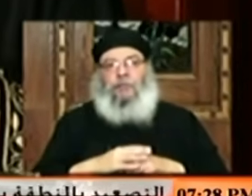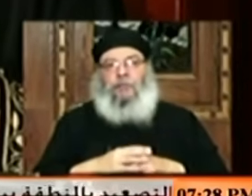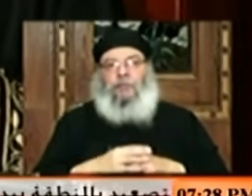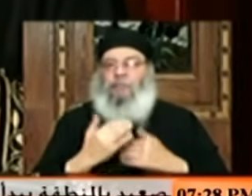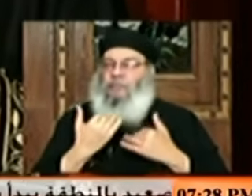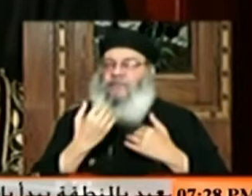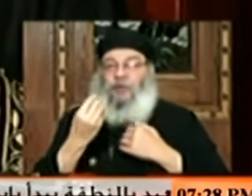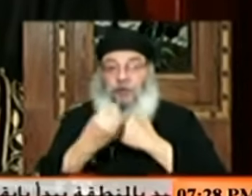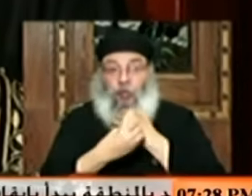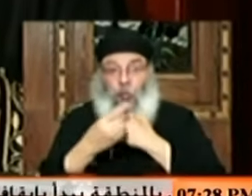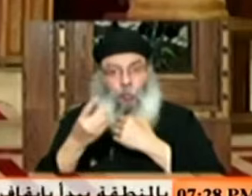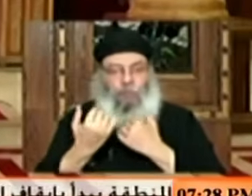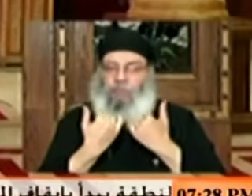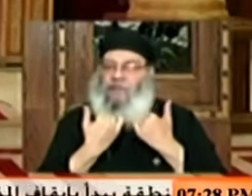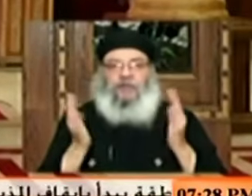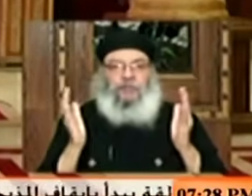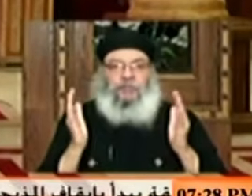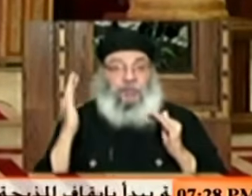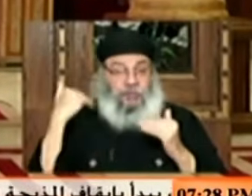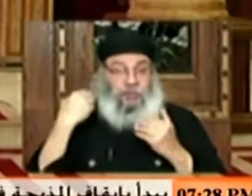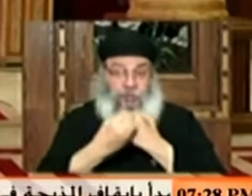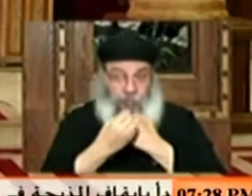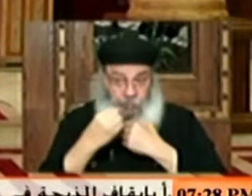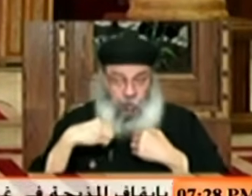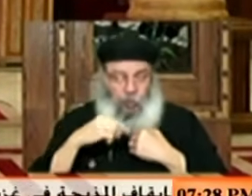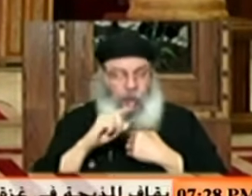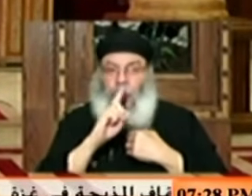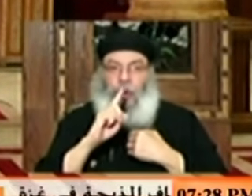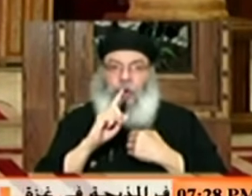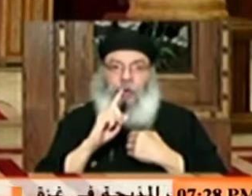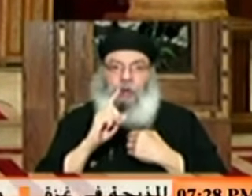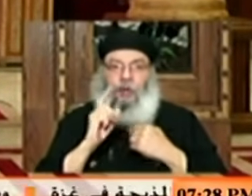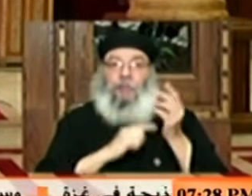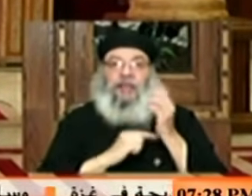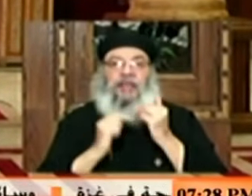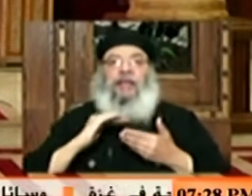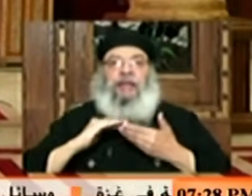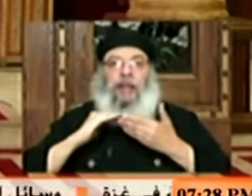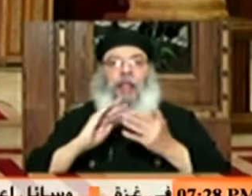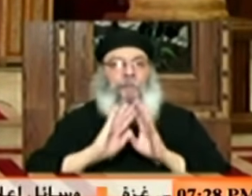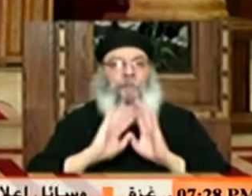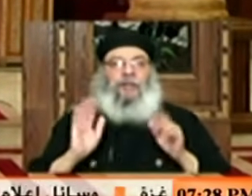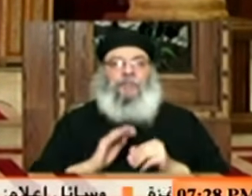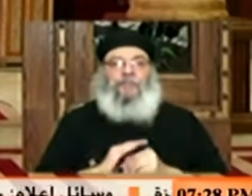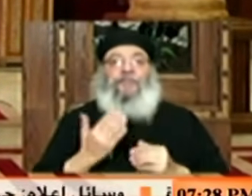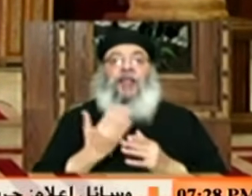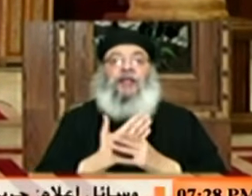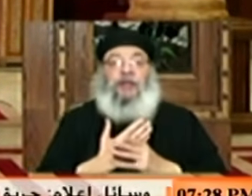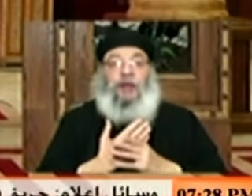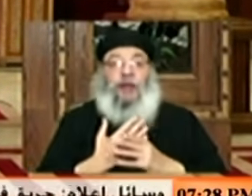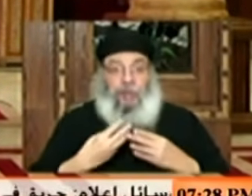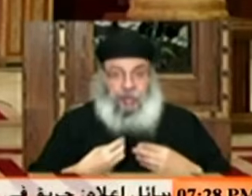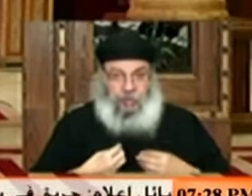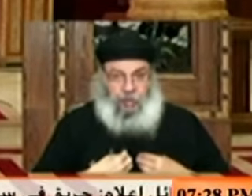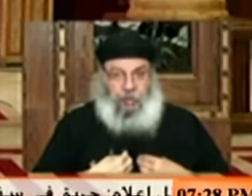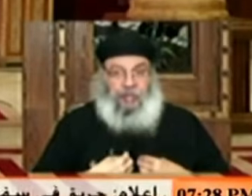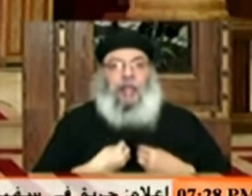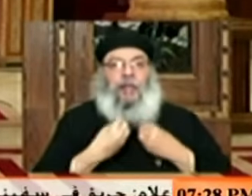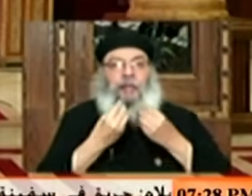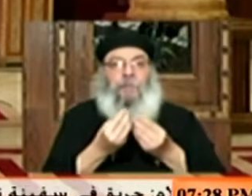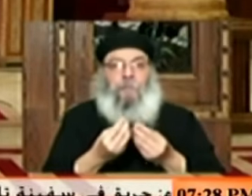ان تطلب دون ان تطلب عشان كده لما تيجي تقدم محبتك او